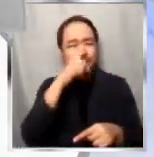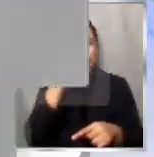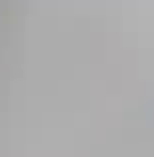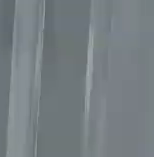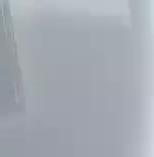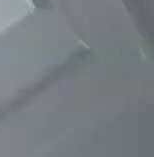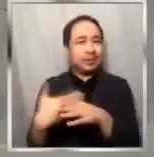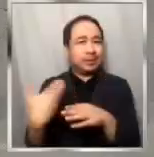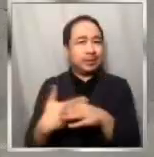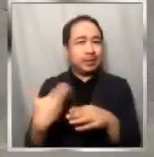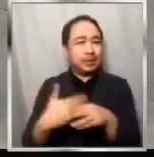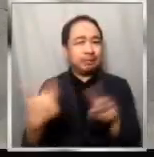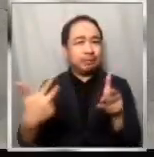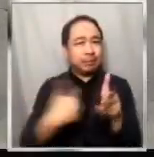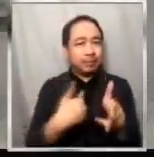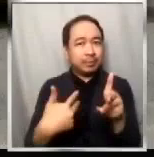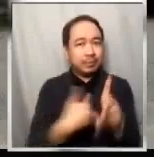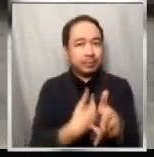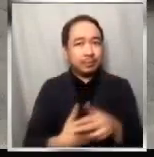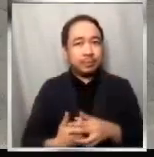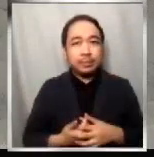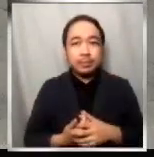Veneration.